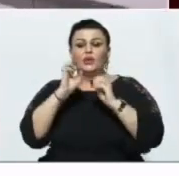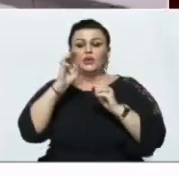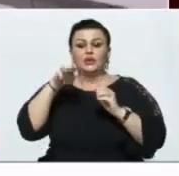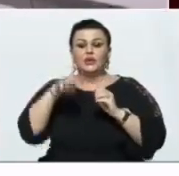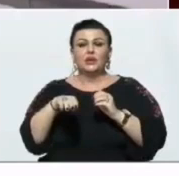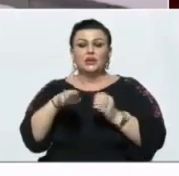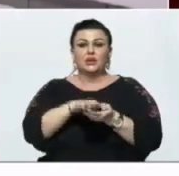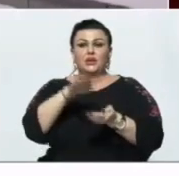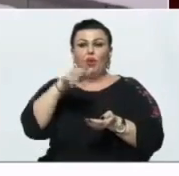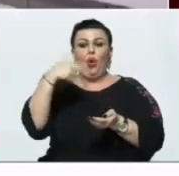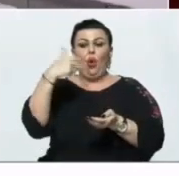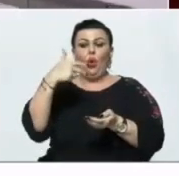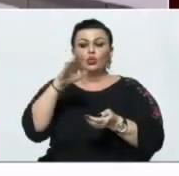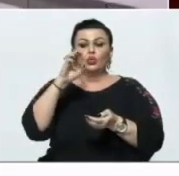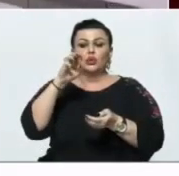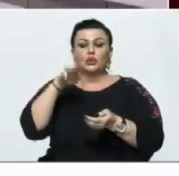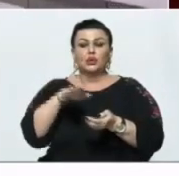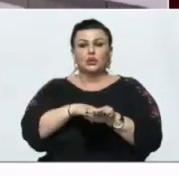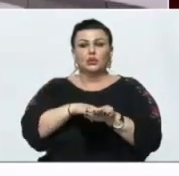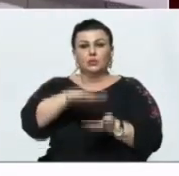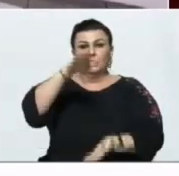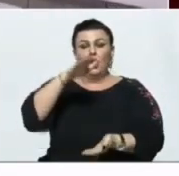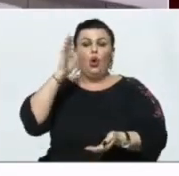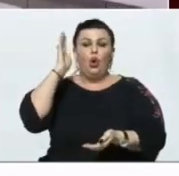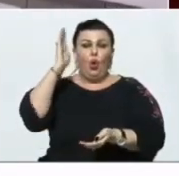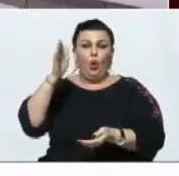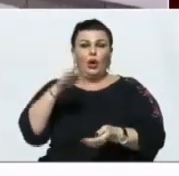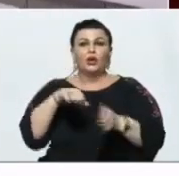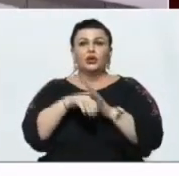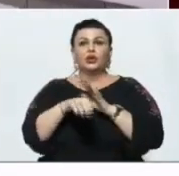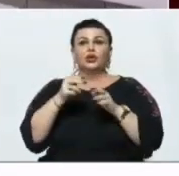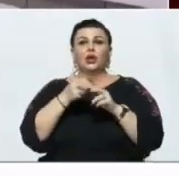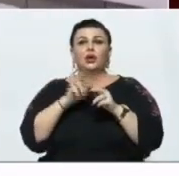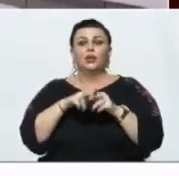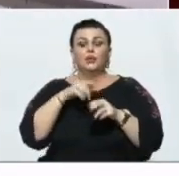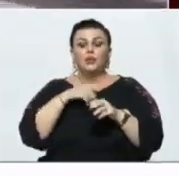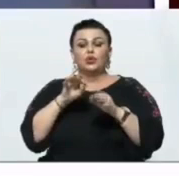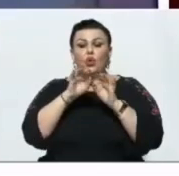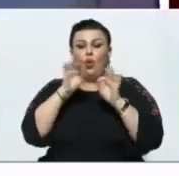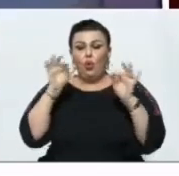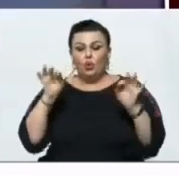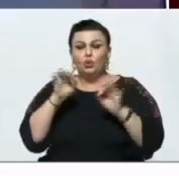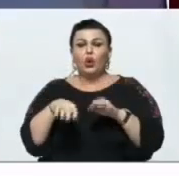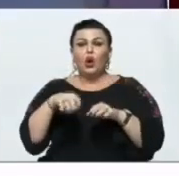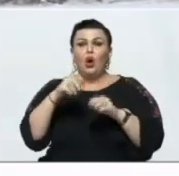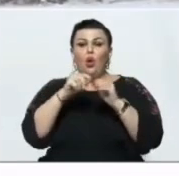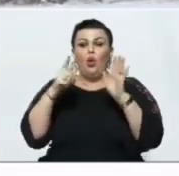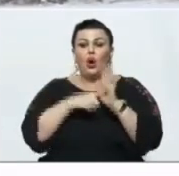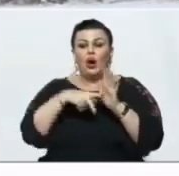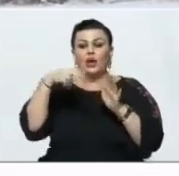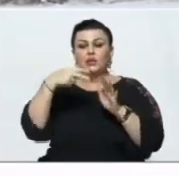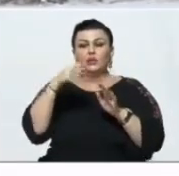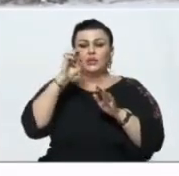10 santimetrdən 30 santimetrə qədər olacaq. Biz dünən əslində ölçdük, 17-20 santimetr